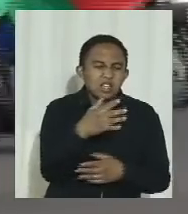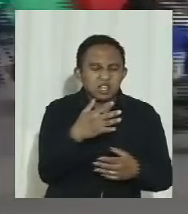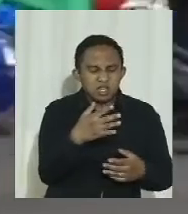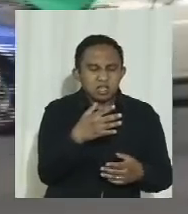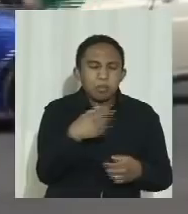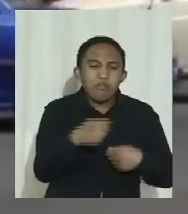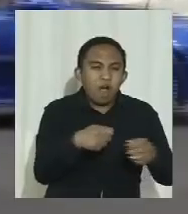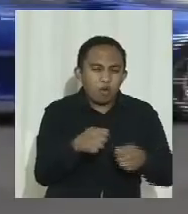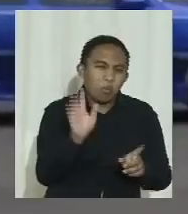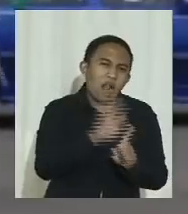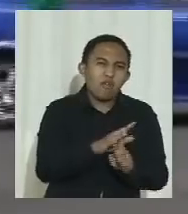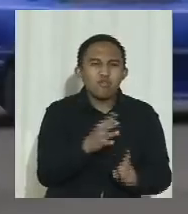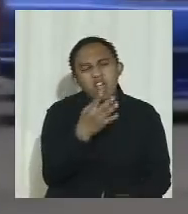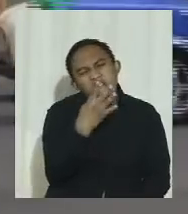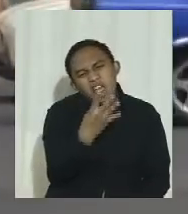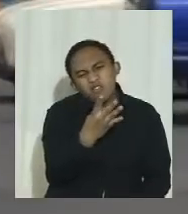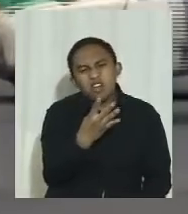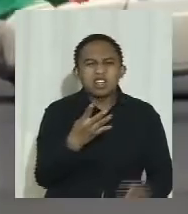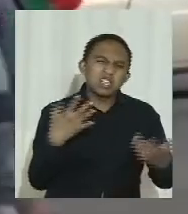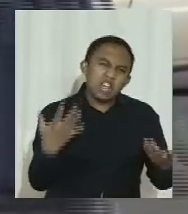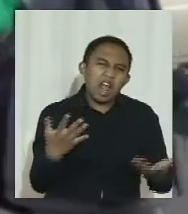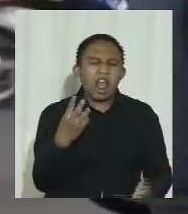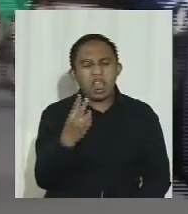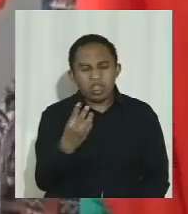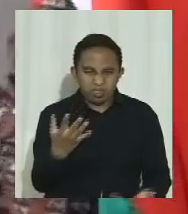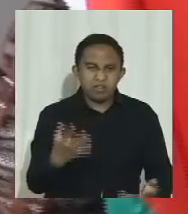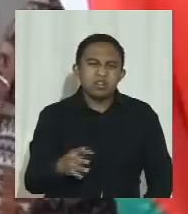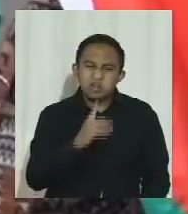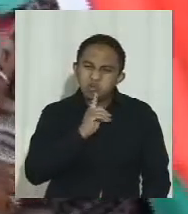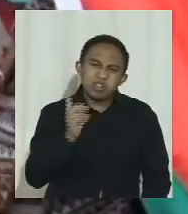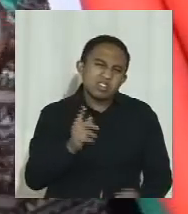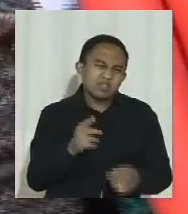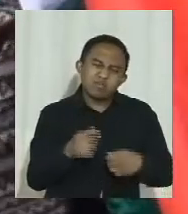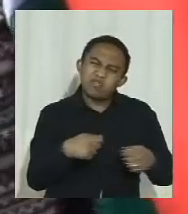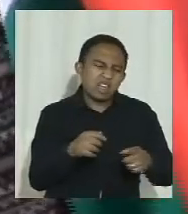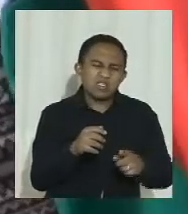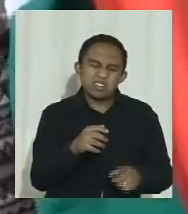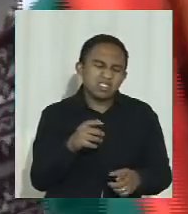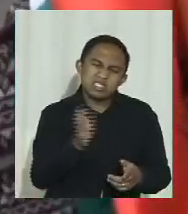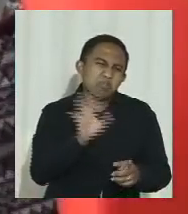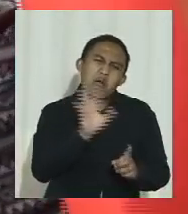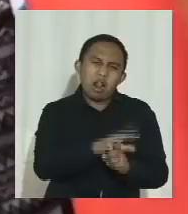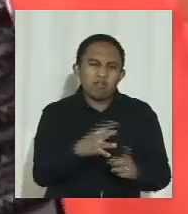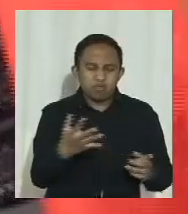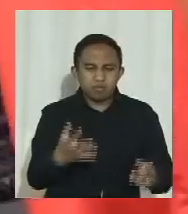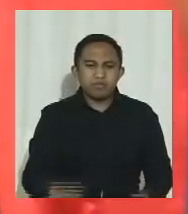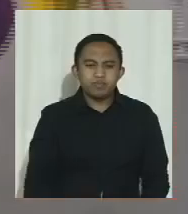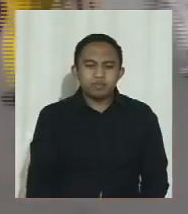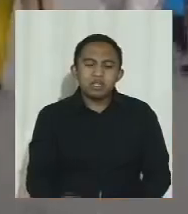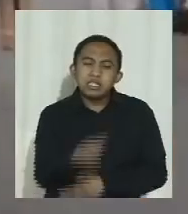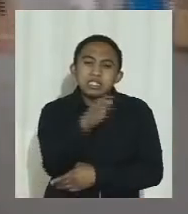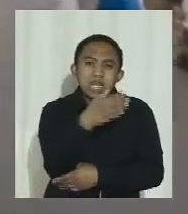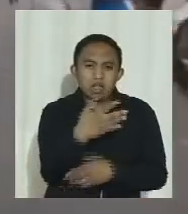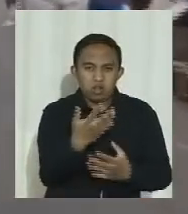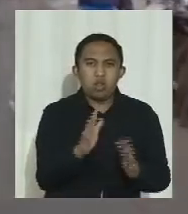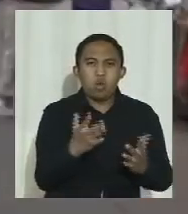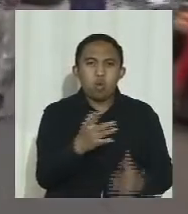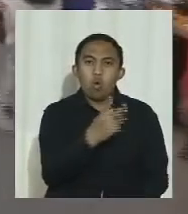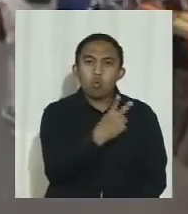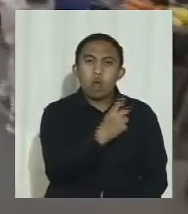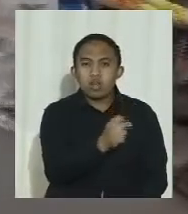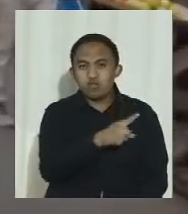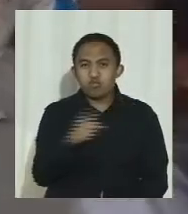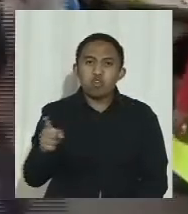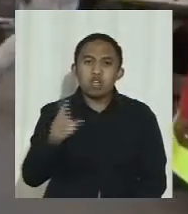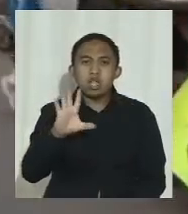Analakely. Mbola mangingina ny tsena hoy izy ireo raha mitata amin'ny taondasa. Manomboka amin'ny 2000 ariary hatramin'ny